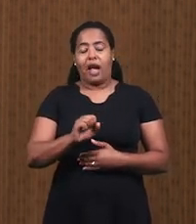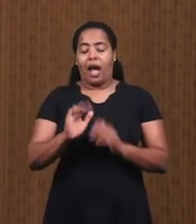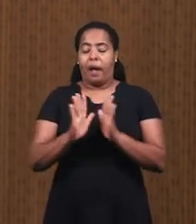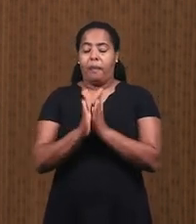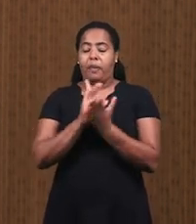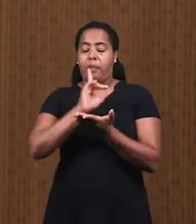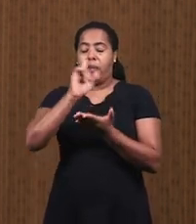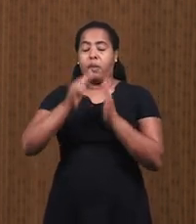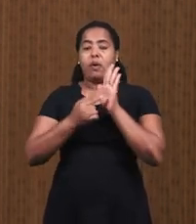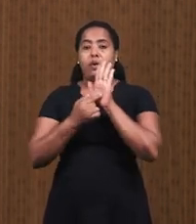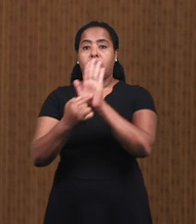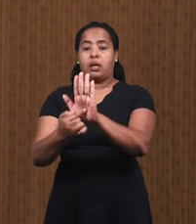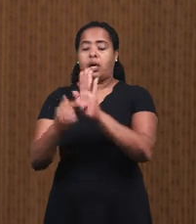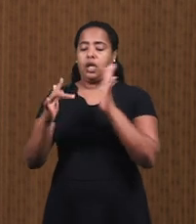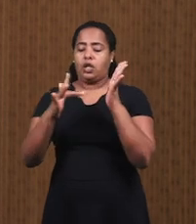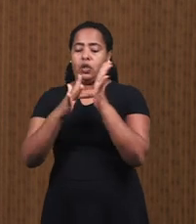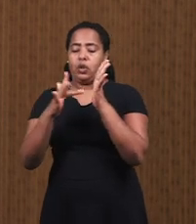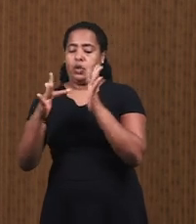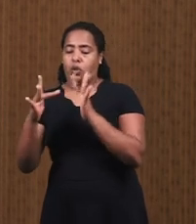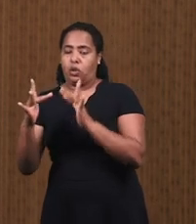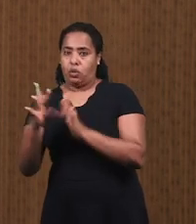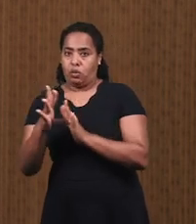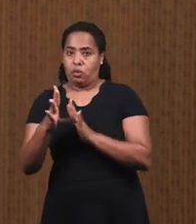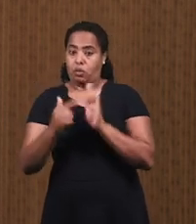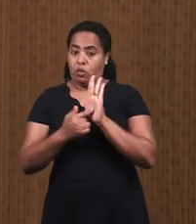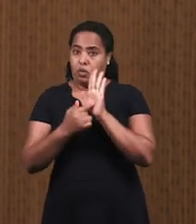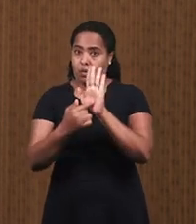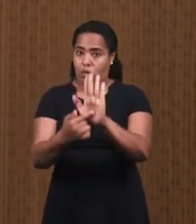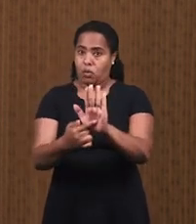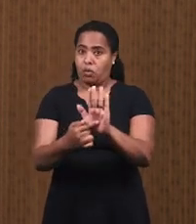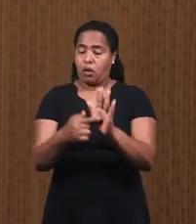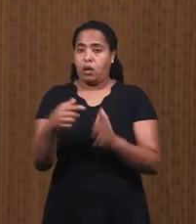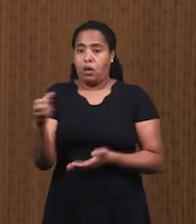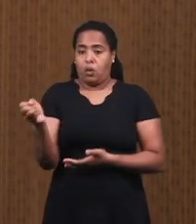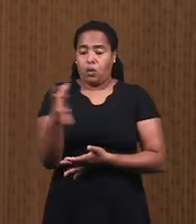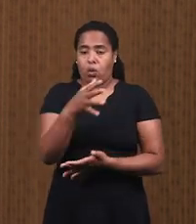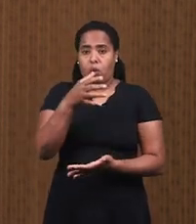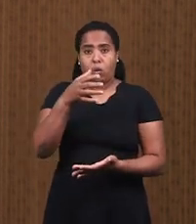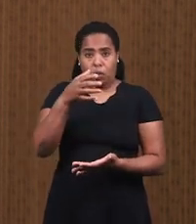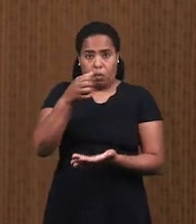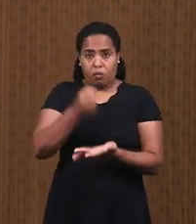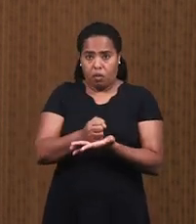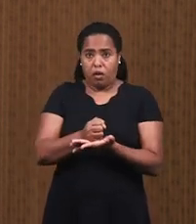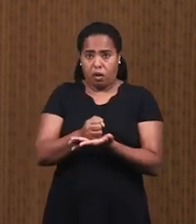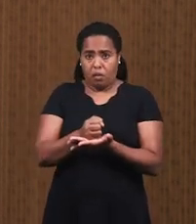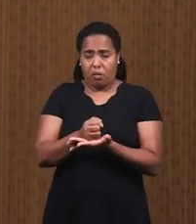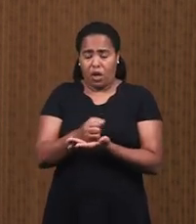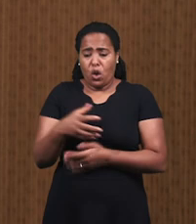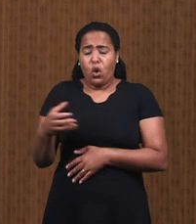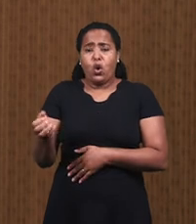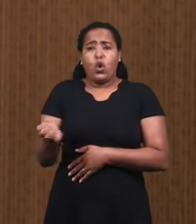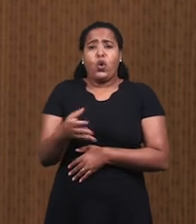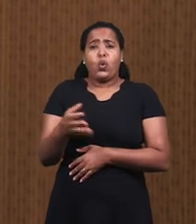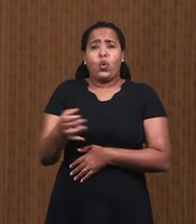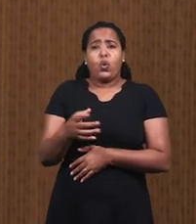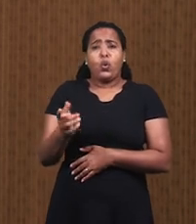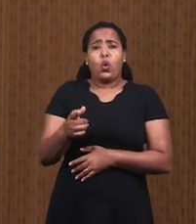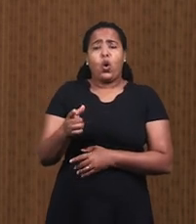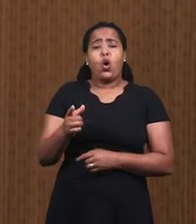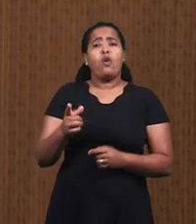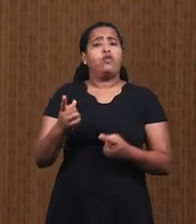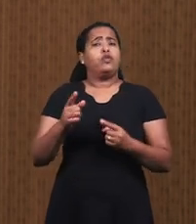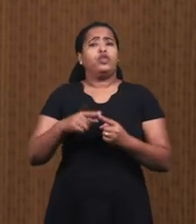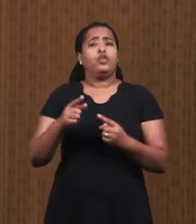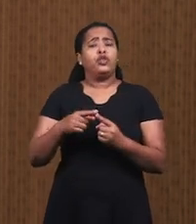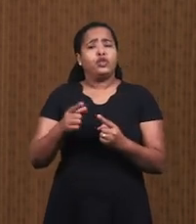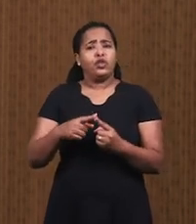жизнь, простите. Библия говорит в Новом Завете другого вида жизни. На